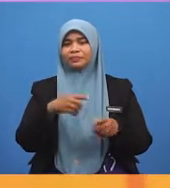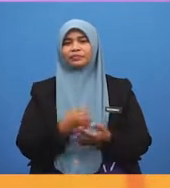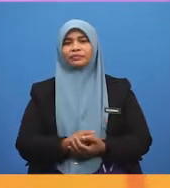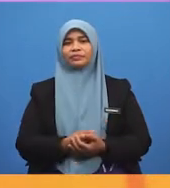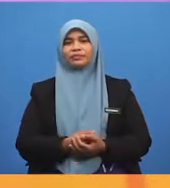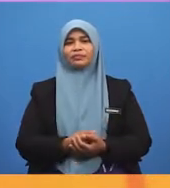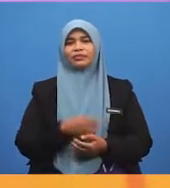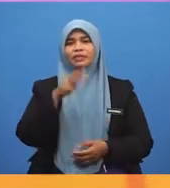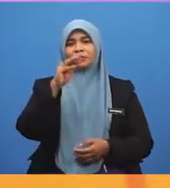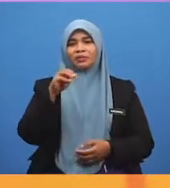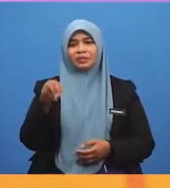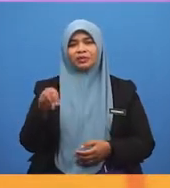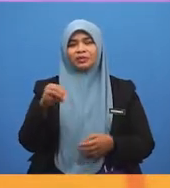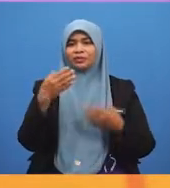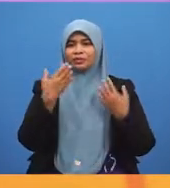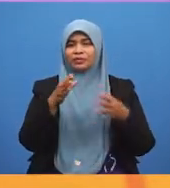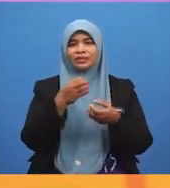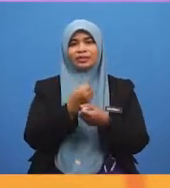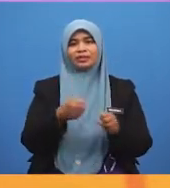Murid-murid sudah bersedia?